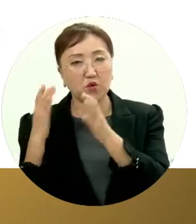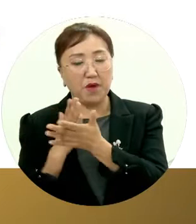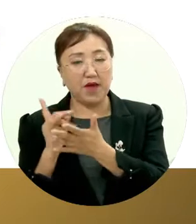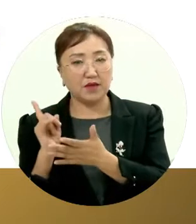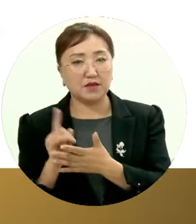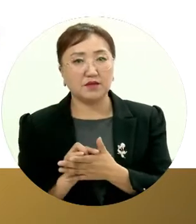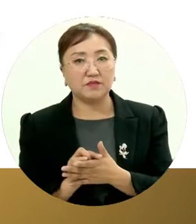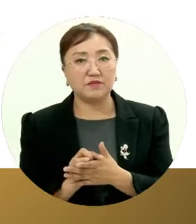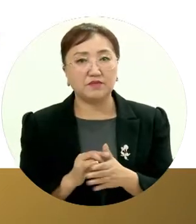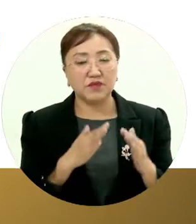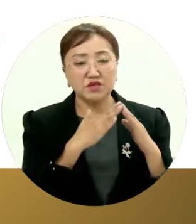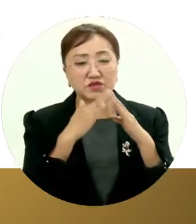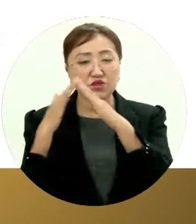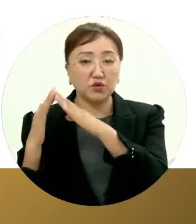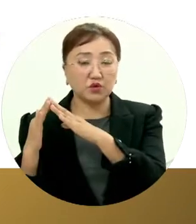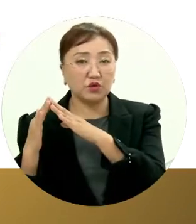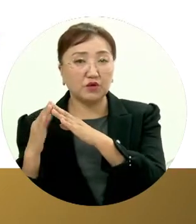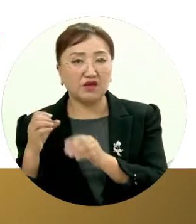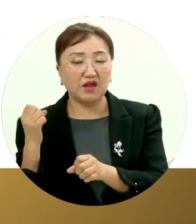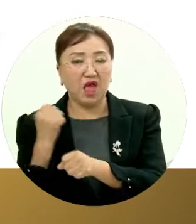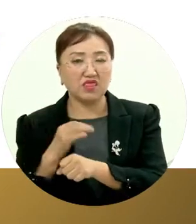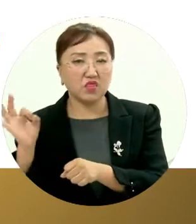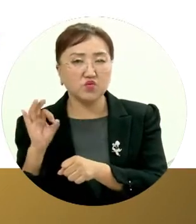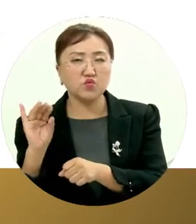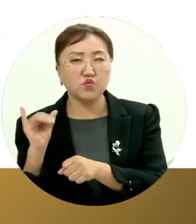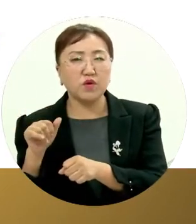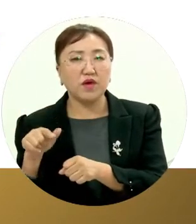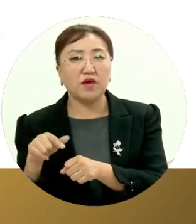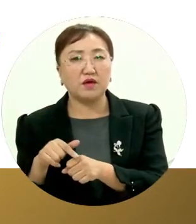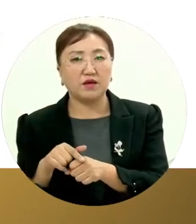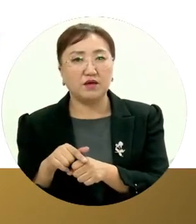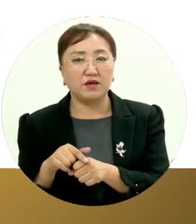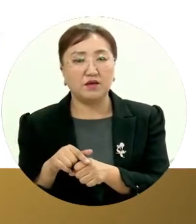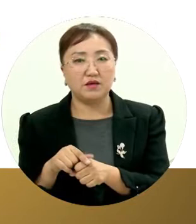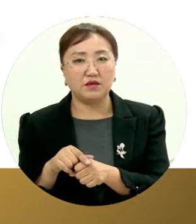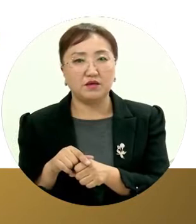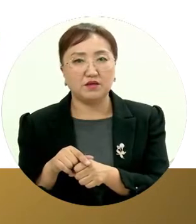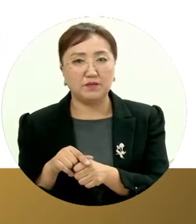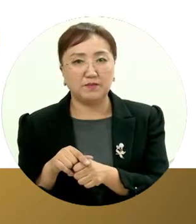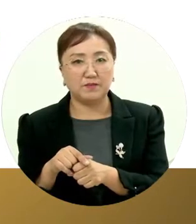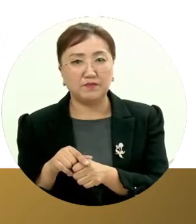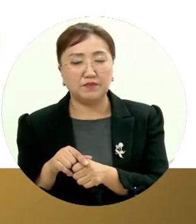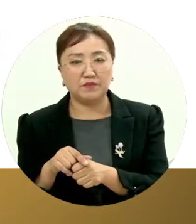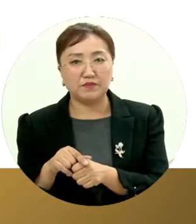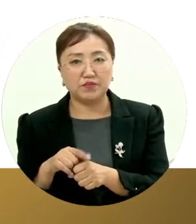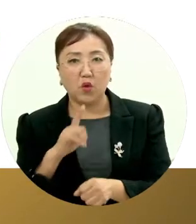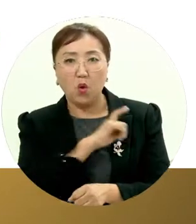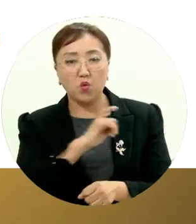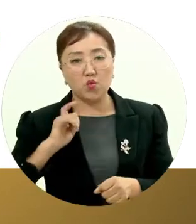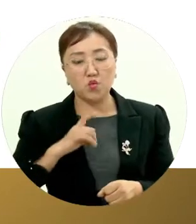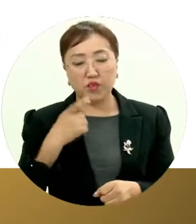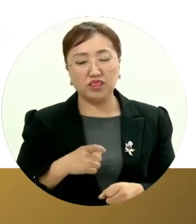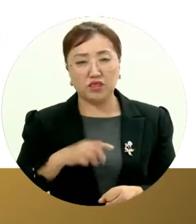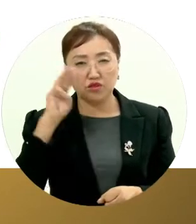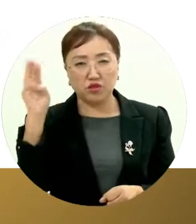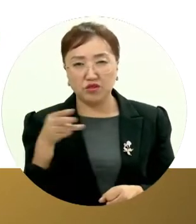харагдчихэ. За тэгвэл шилжих хөдөлгөөний ажилгүйдэл гэж юу вэ? Энэ дээр багш нь тайлбарлаж өгье. Шилжих хөдөлгөөний ажилгүйдэл нь хувь хүн дээр